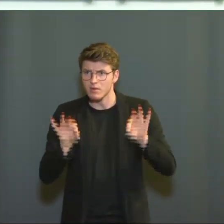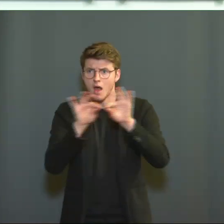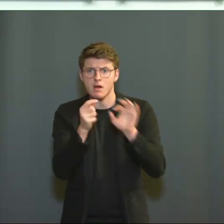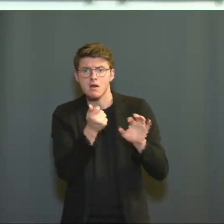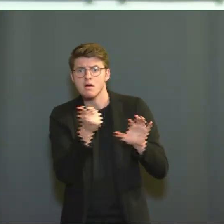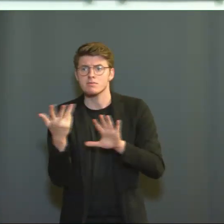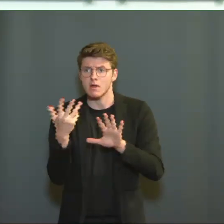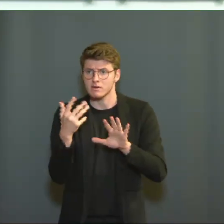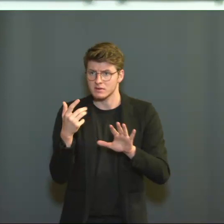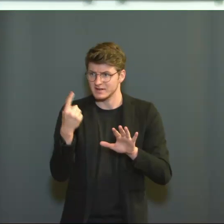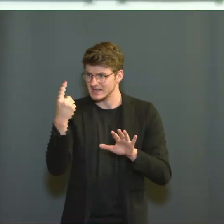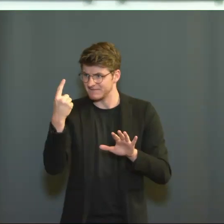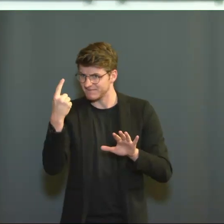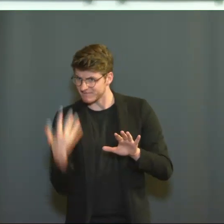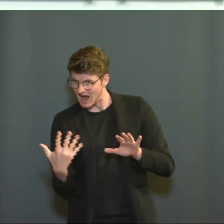gevallen in België.